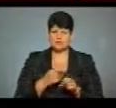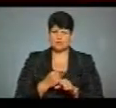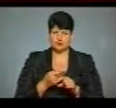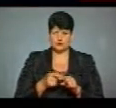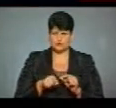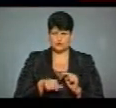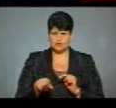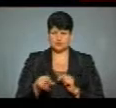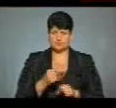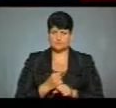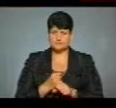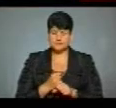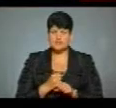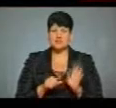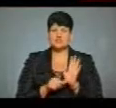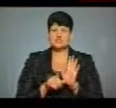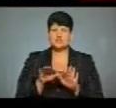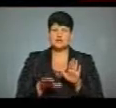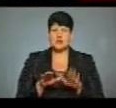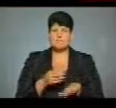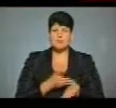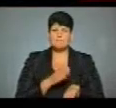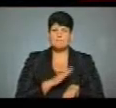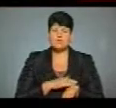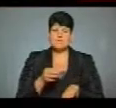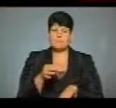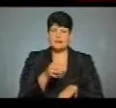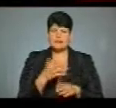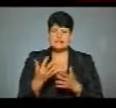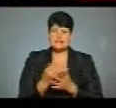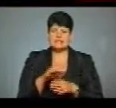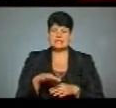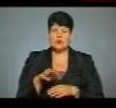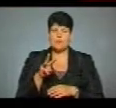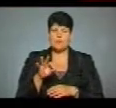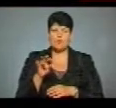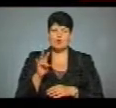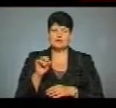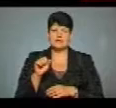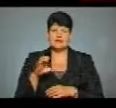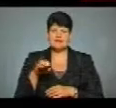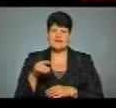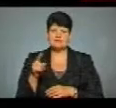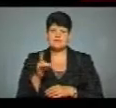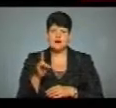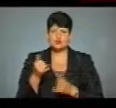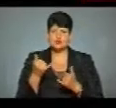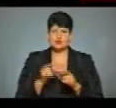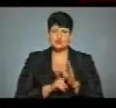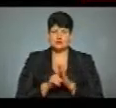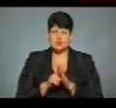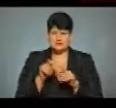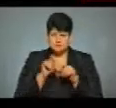ділянку робіт. 6 кілограмів польських монет, які знайшли на території монастиря отців Бернардинів, у Збаражі сьогодні